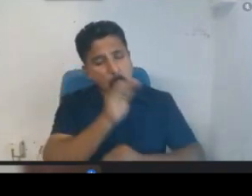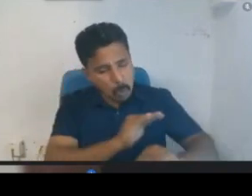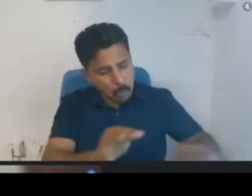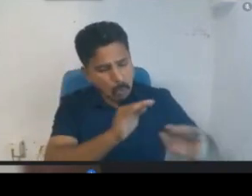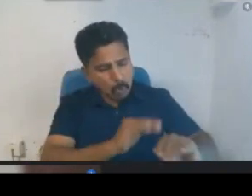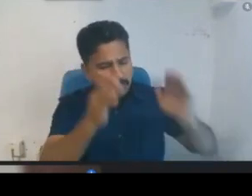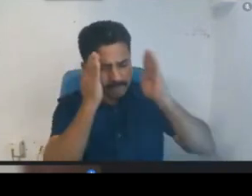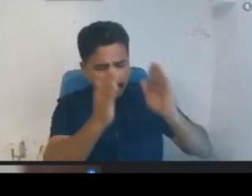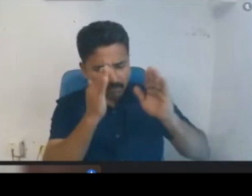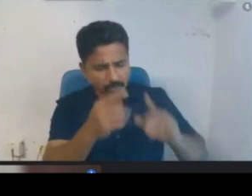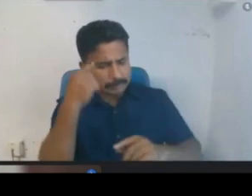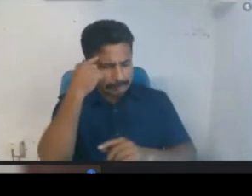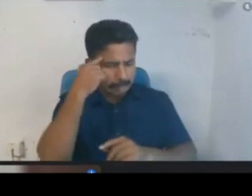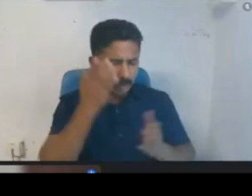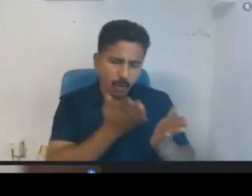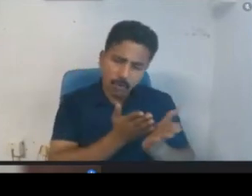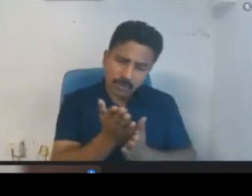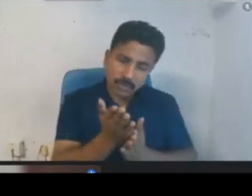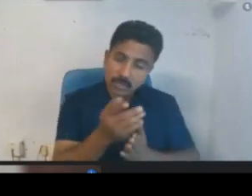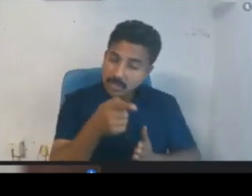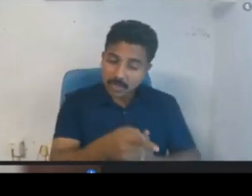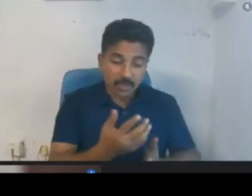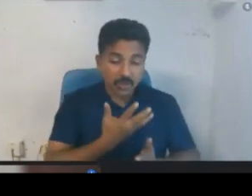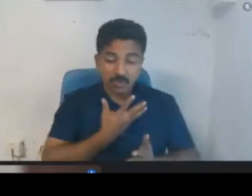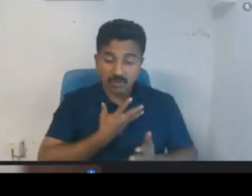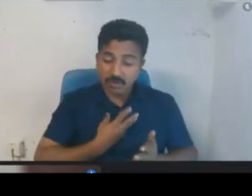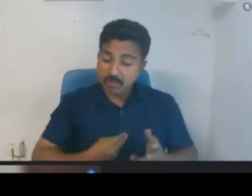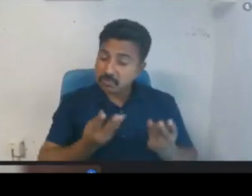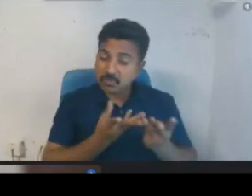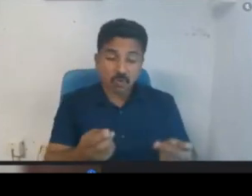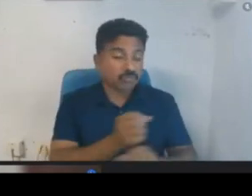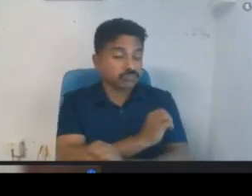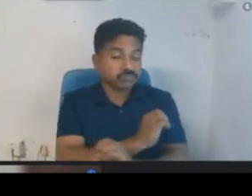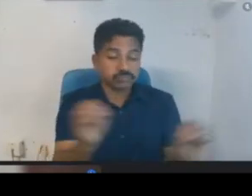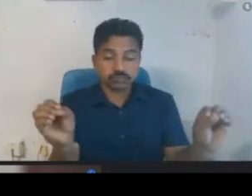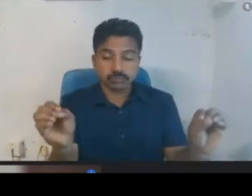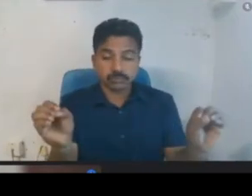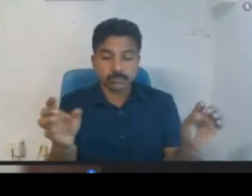നമുക്ക് ഒരിക്കലും എന്താ ദുഃഖത്തിനൊരു പരിഹാരം അല്ലാത്തൊരു കാര്യമാണ്.